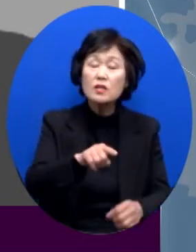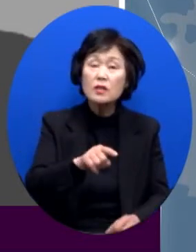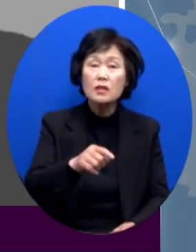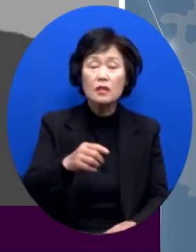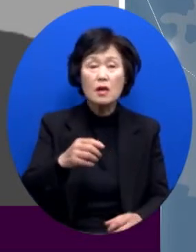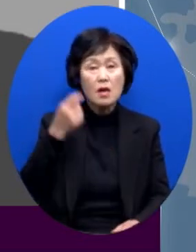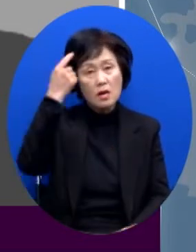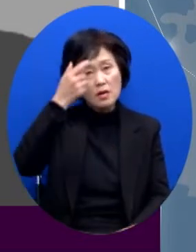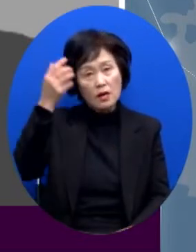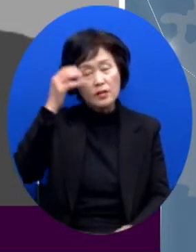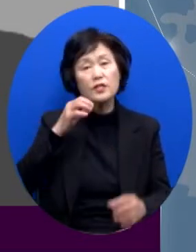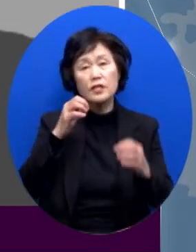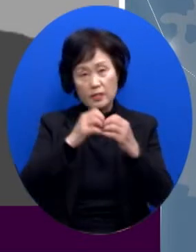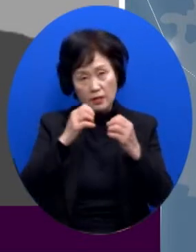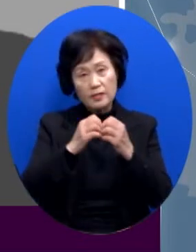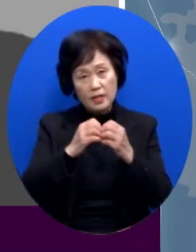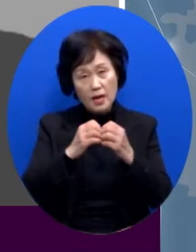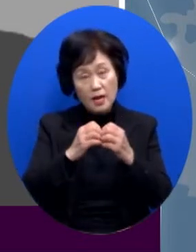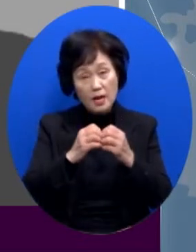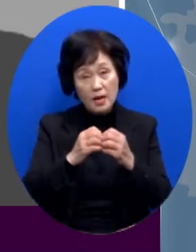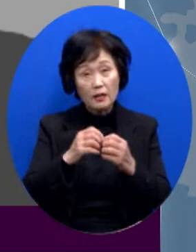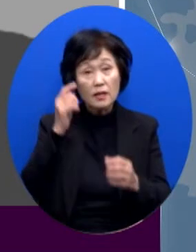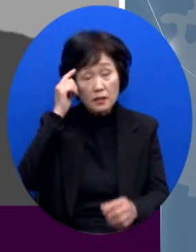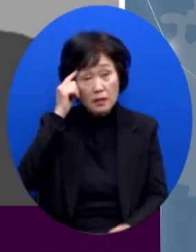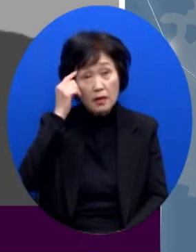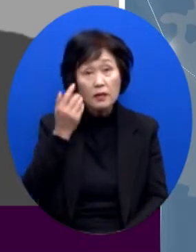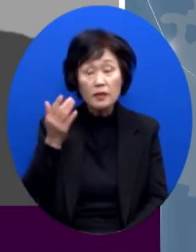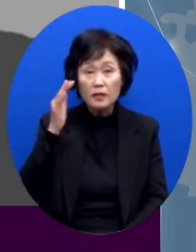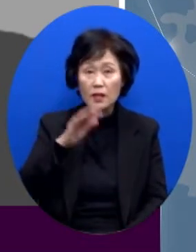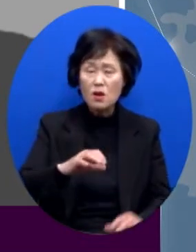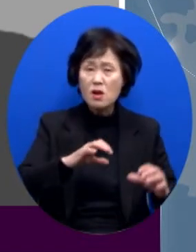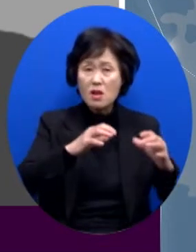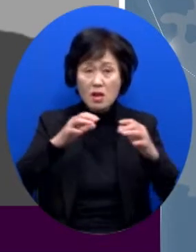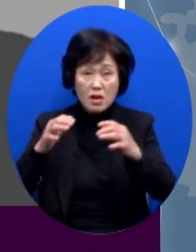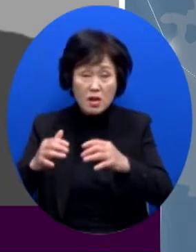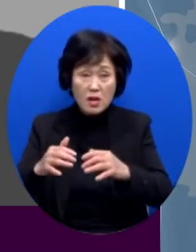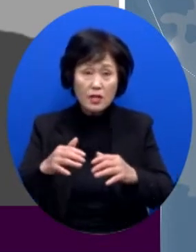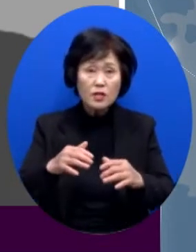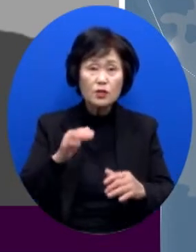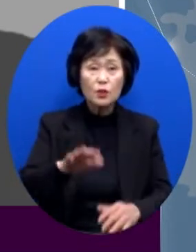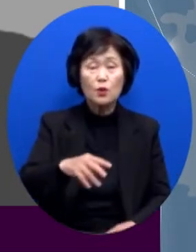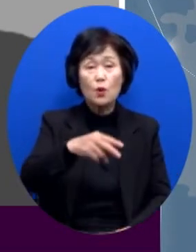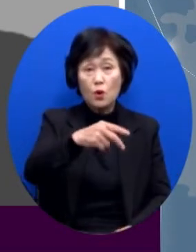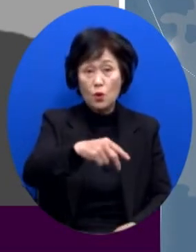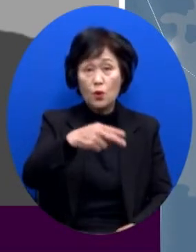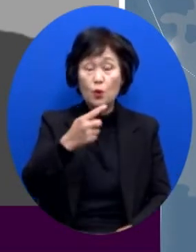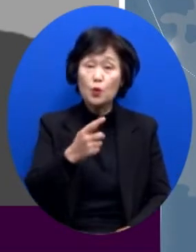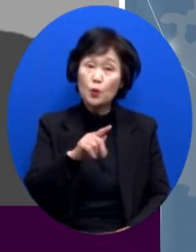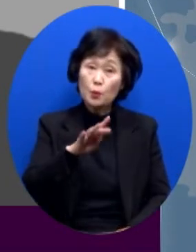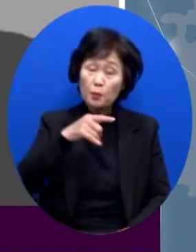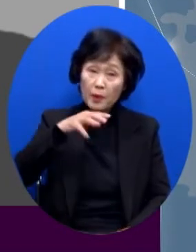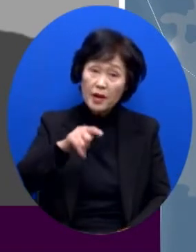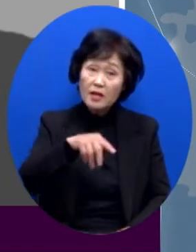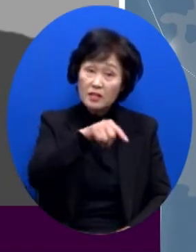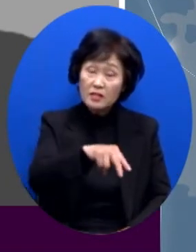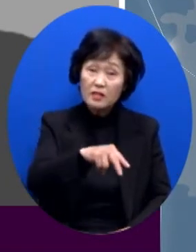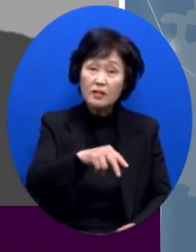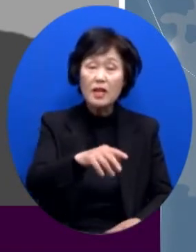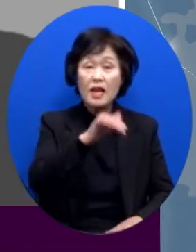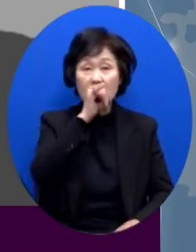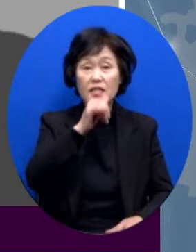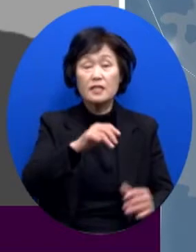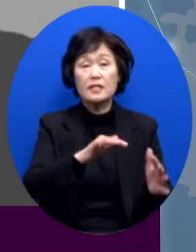현재 이들의 피난처 역할을 해주고 있다구요 주민들의 편안할 수 있도록 지금 교회를 어떻게 사용하고 있고